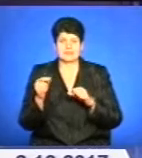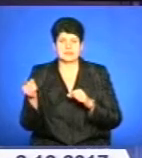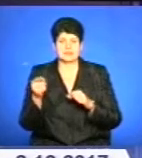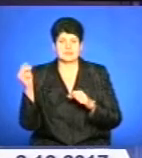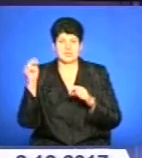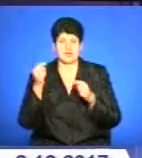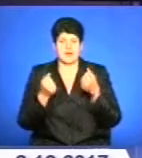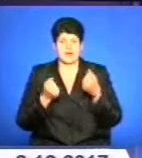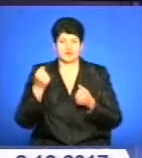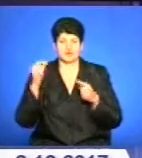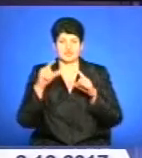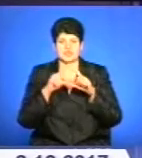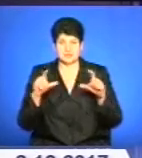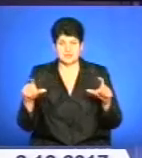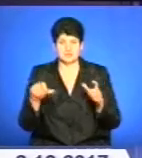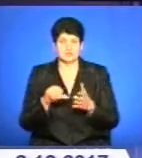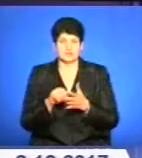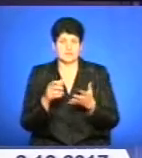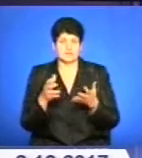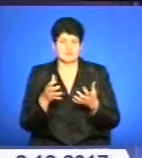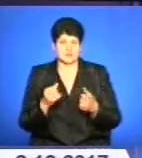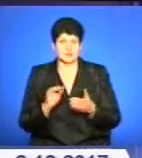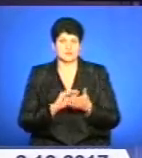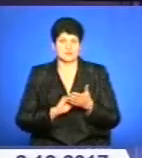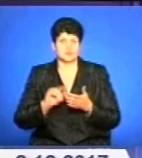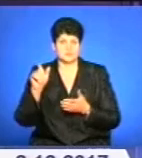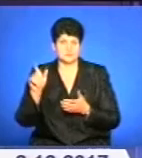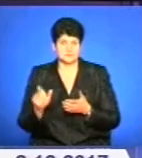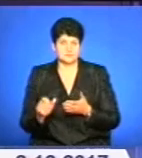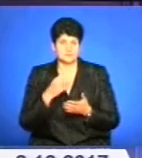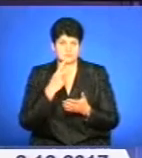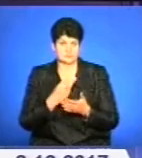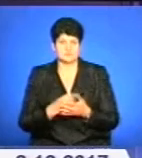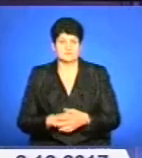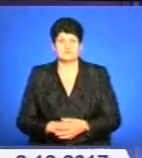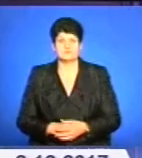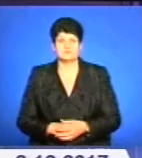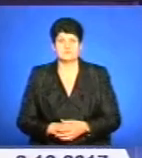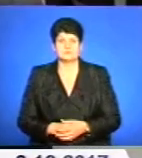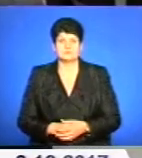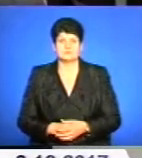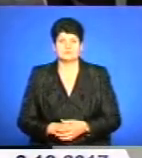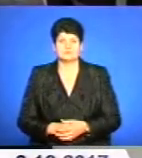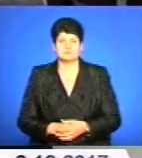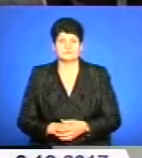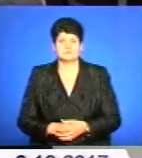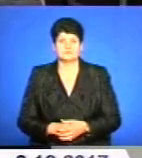автошкіл. Участь в експерименті взяла і моя колега Соломія Струс. Що з цього вийшло, дивіться далі у сюжеті.